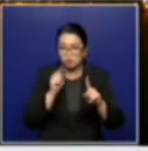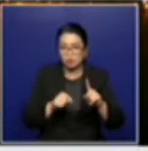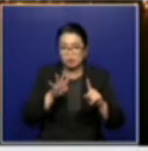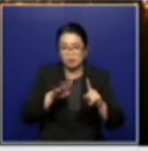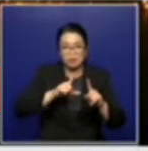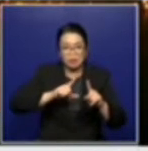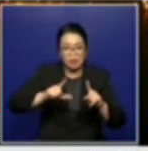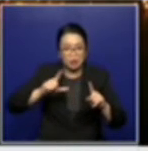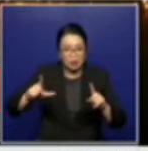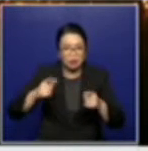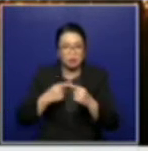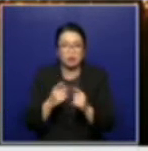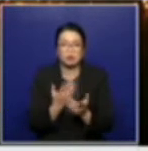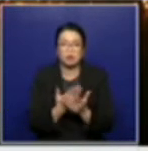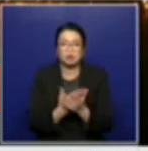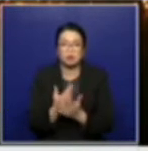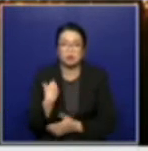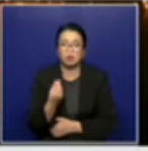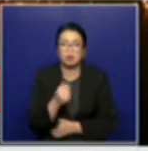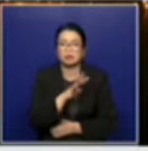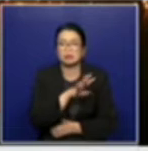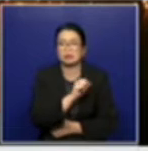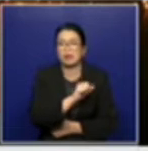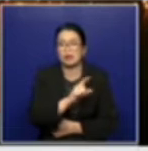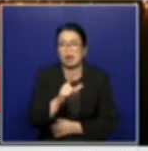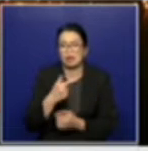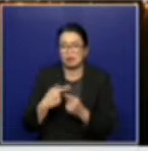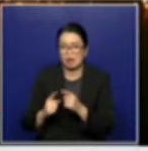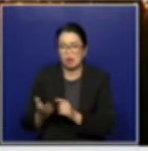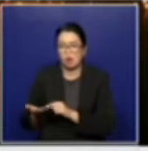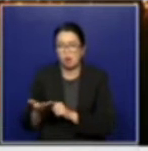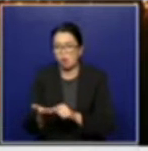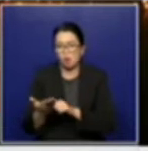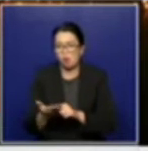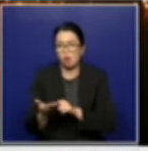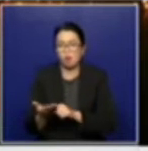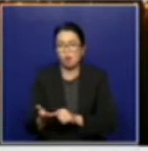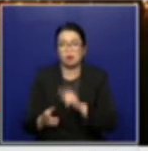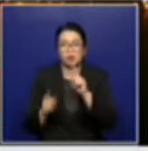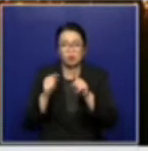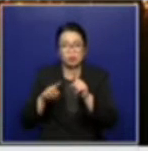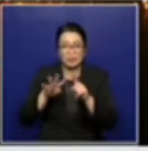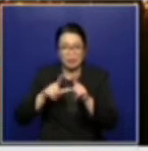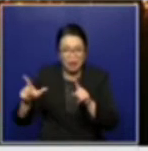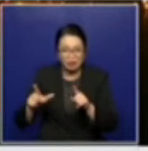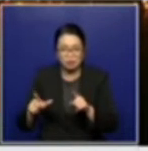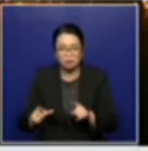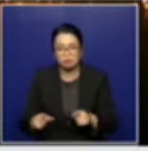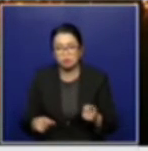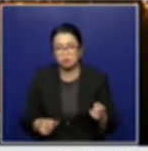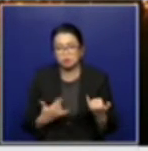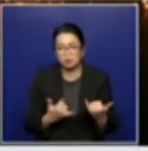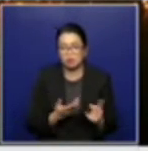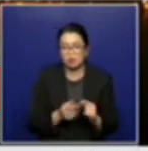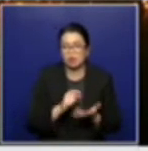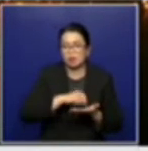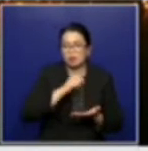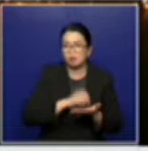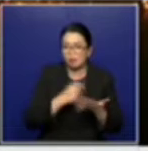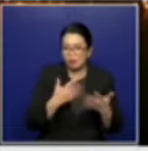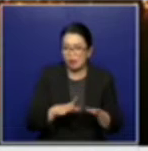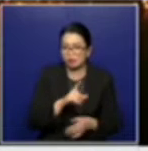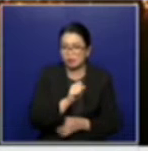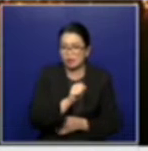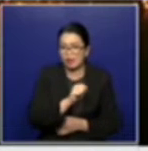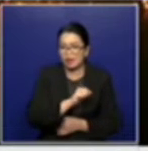ในขณะที่เรามีเงินเพียง 400,000 ล้านเท่านั้นวันนี้อนุมัติไปแล้วประมาณ 100,000 ล้านครับท่านประธานแต่กลุ่ม